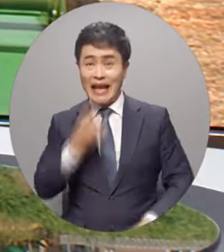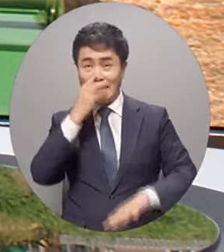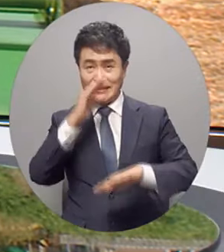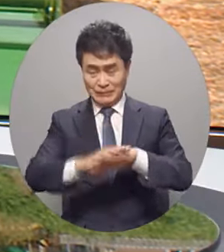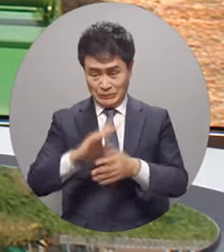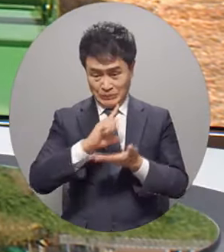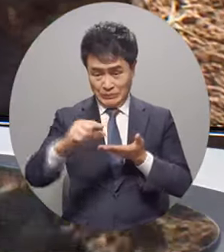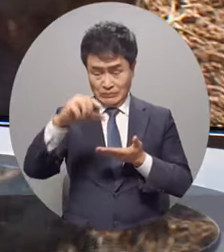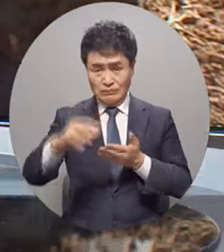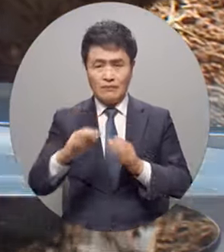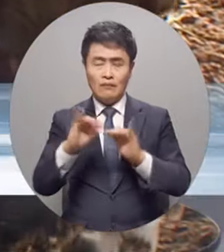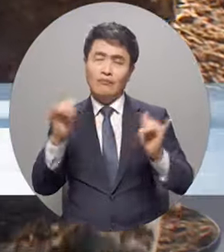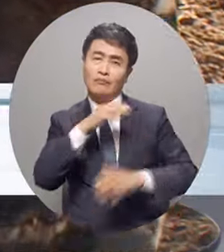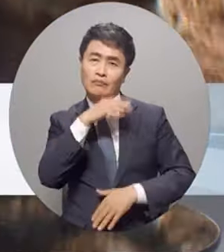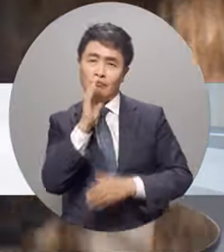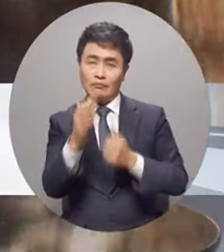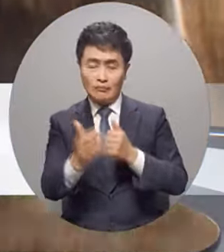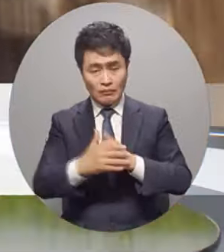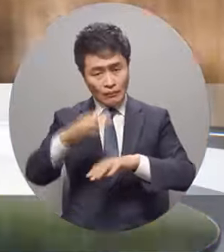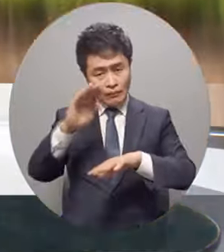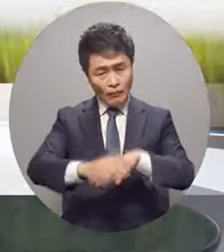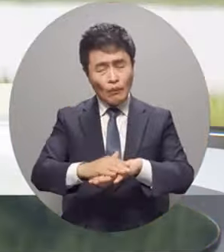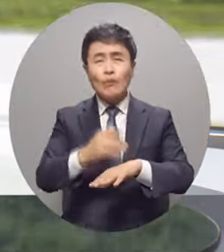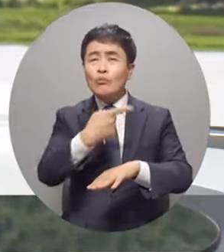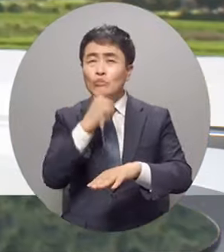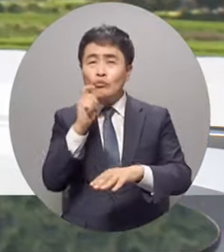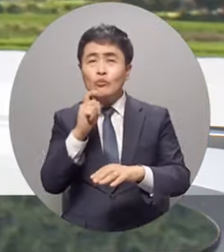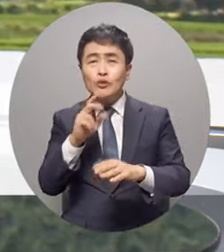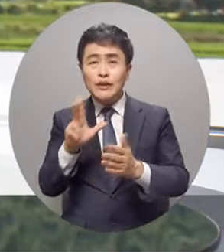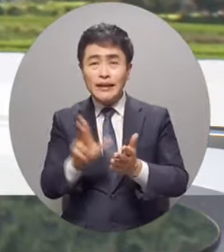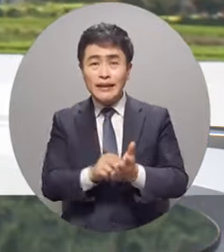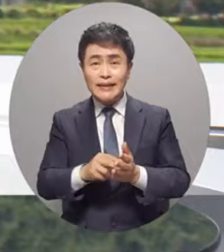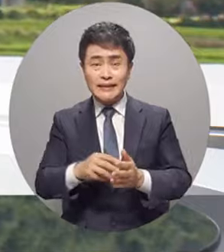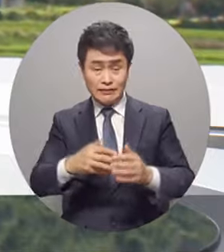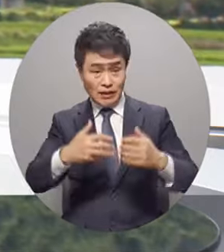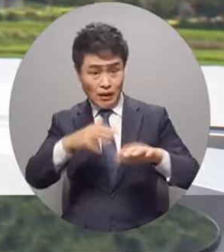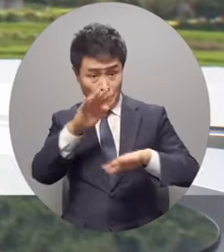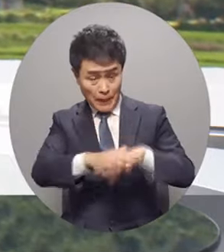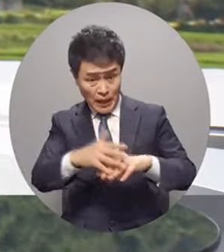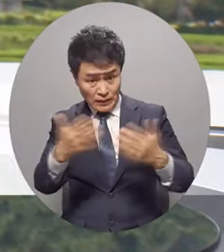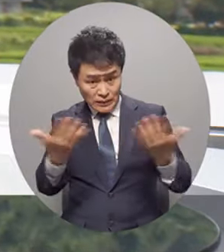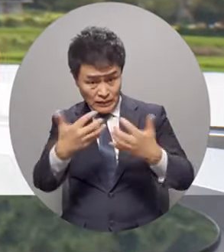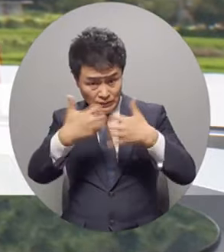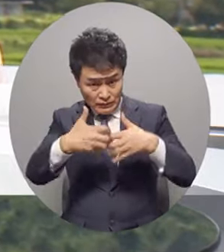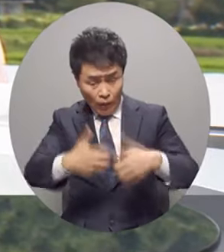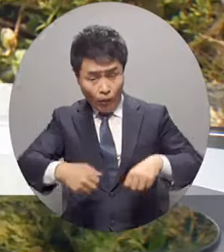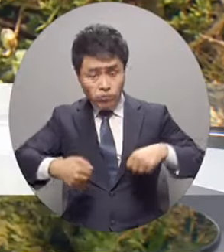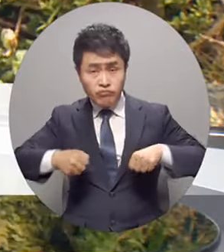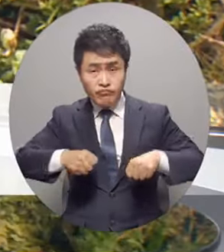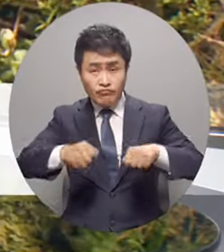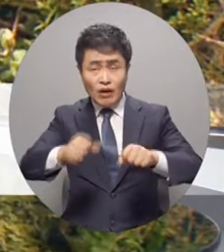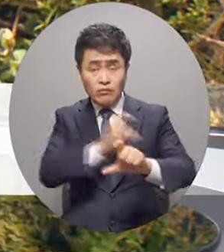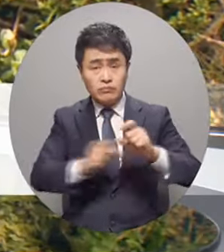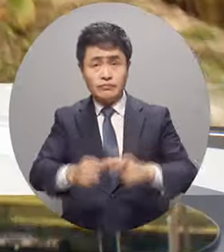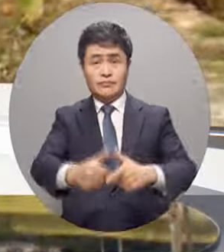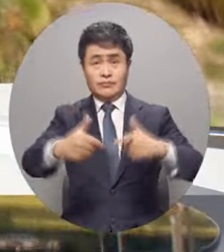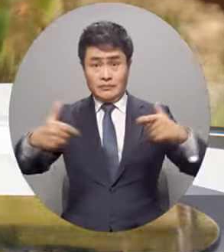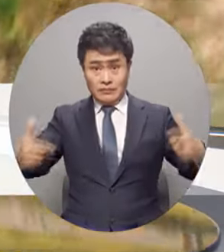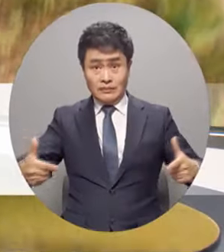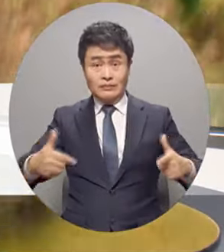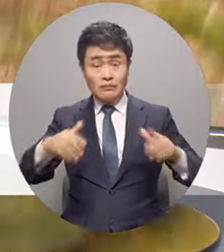농촌 지역의 인구 고령화로 일손이 부족해지면서 트랙터나 경운기 같은 농기계 사용 빈도는 늘어날 수밖에